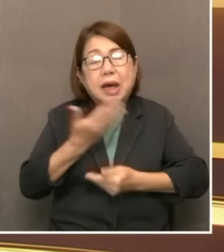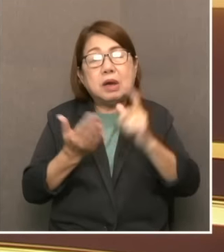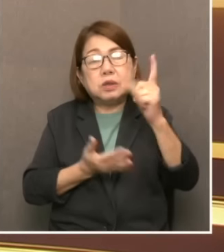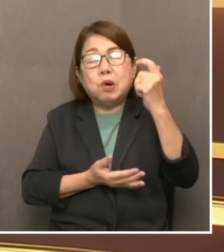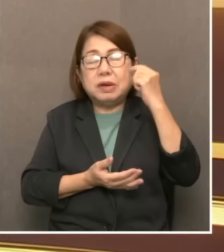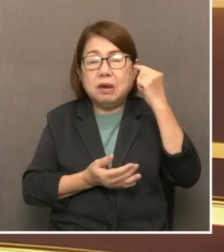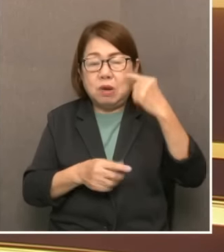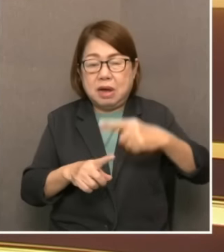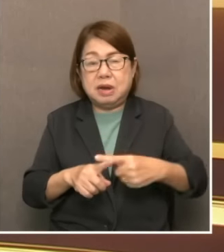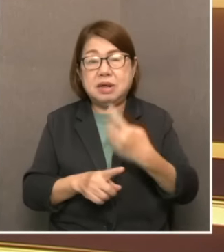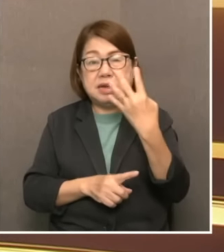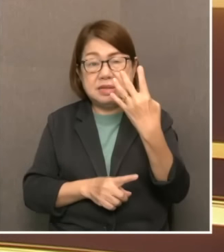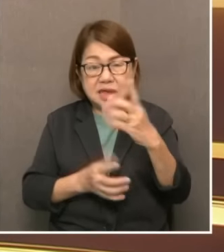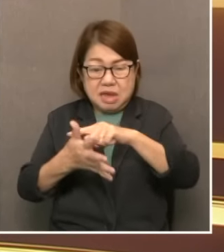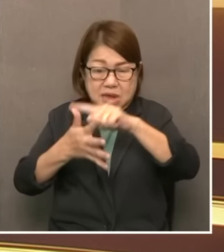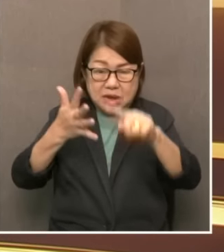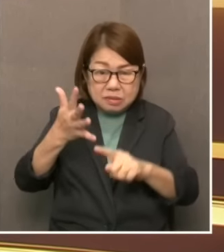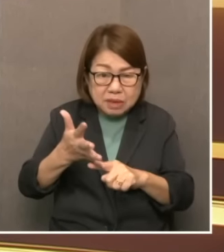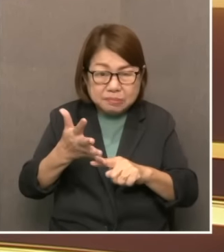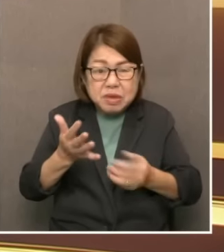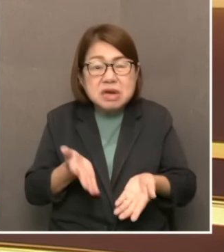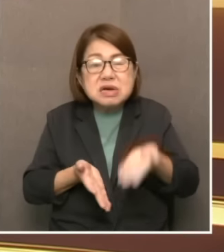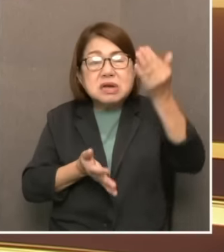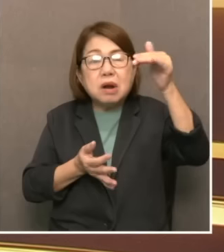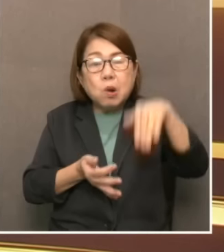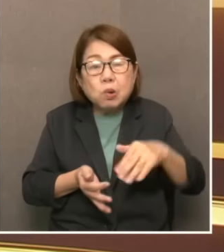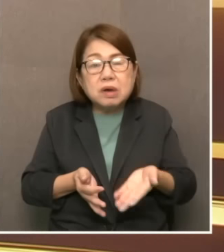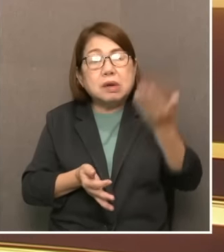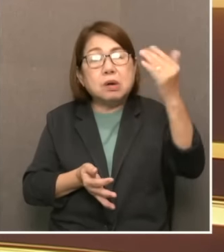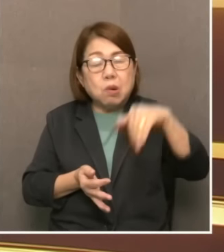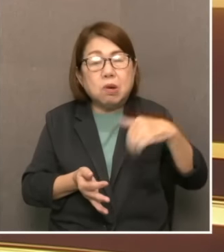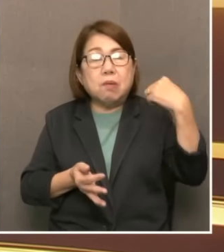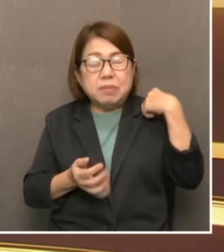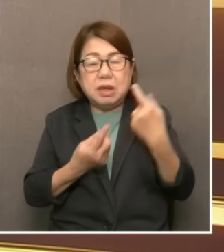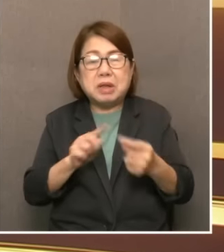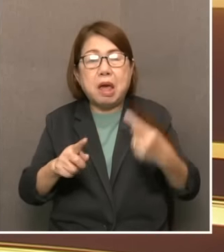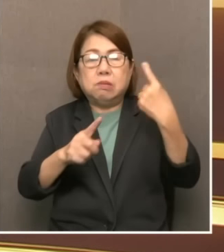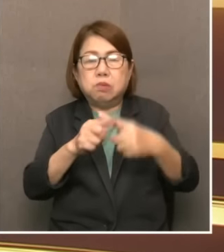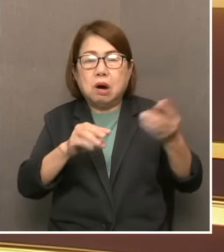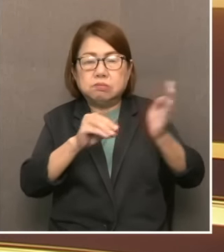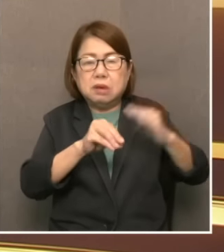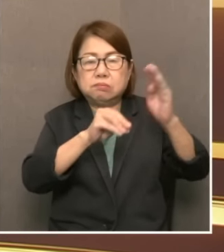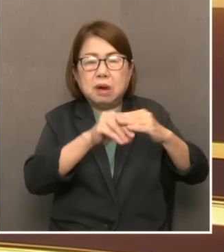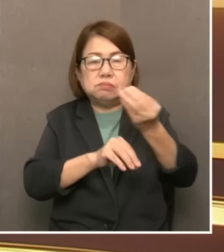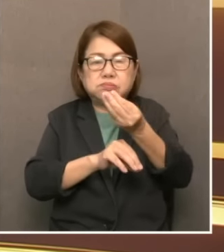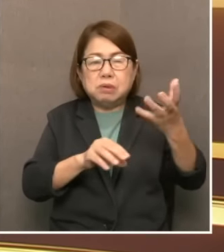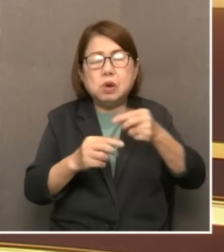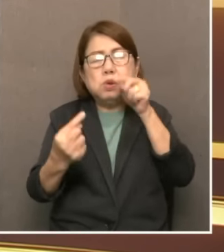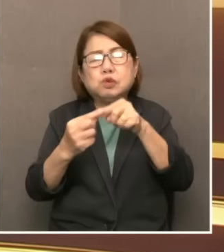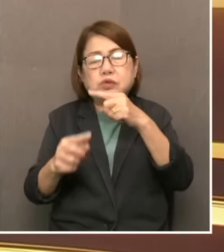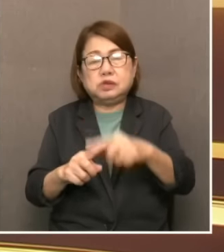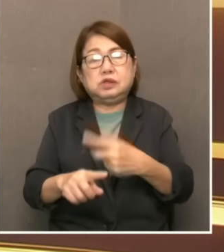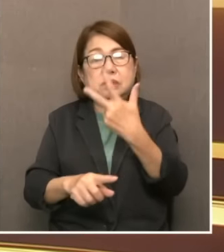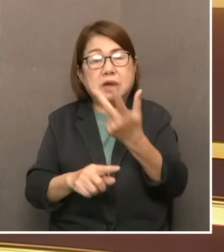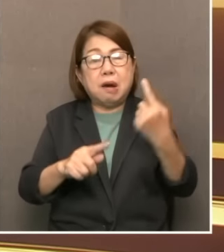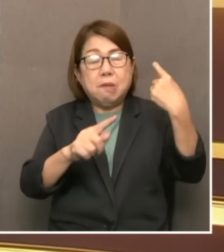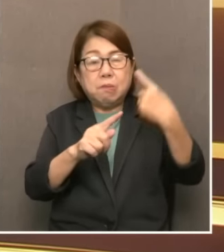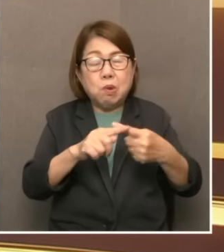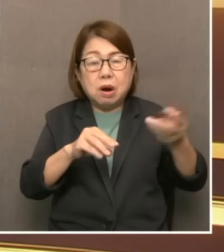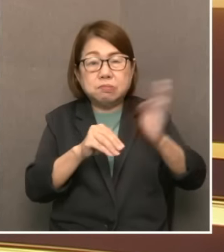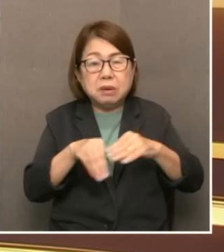41,000ผลก็ตามนะครับแต่จะเห็นราคาทองคำเนี่ยเพิ่มขึ้นแรงเหมือนกับช่วงมีนาคมที่ผ่านมาที่บวกขึ้นไปเกือบ 4,000